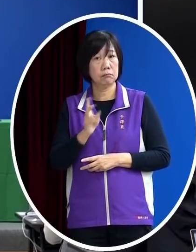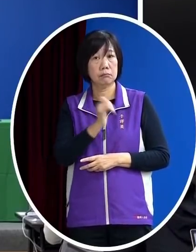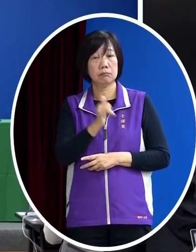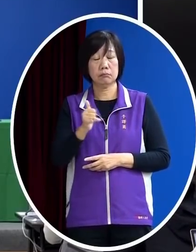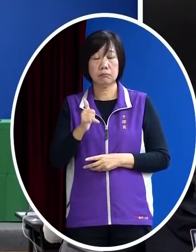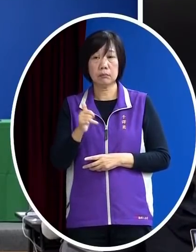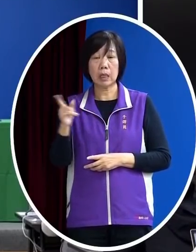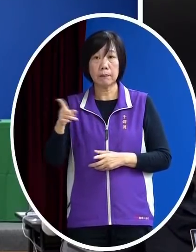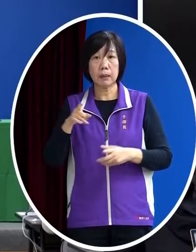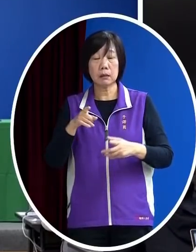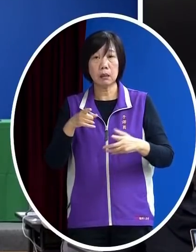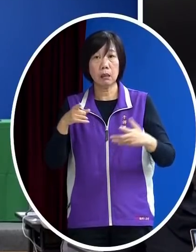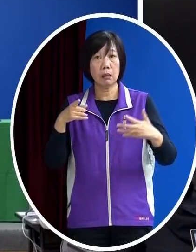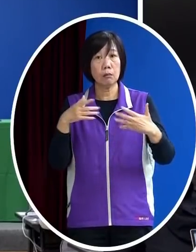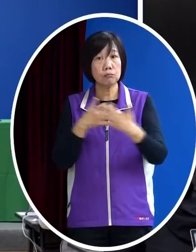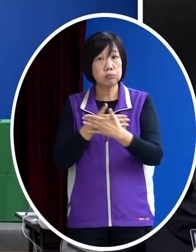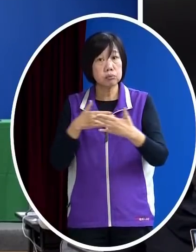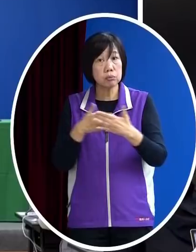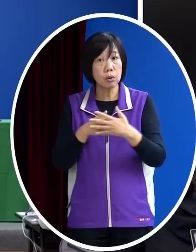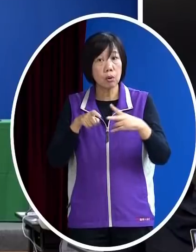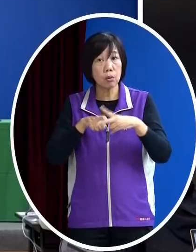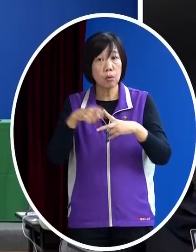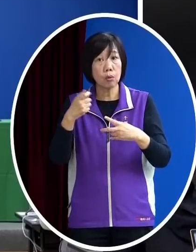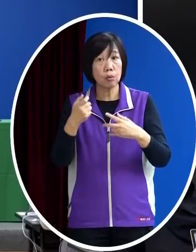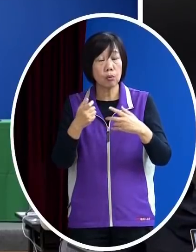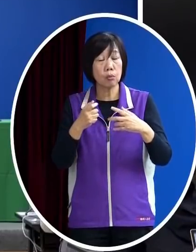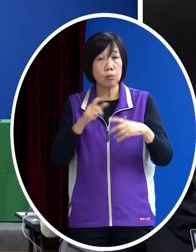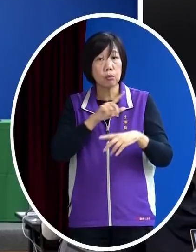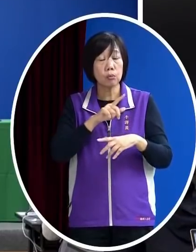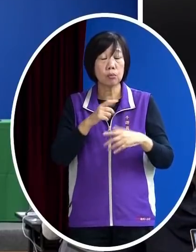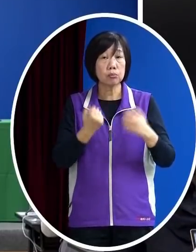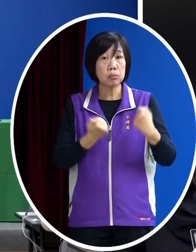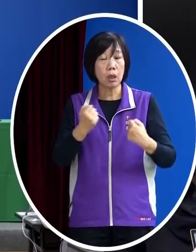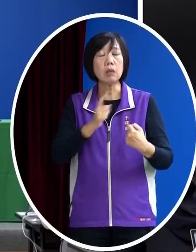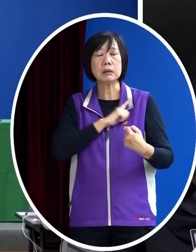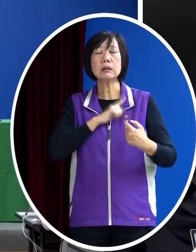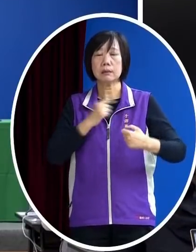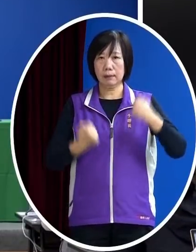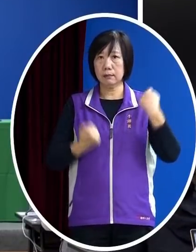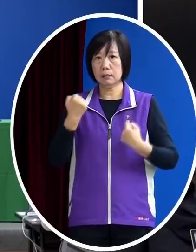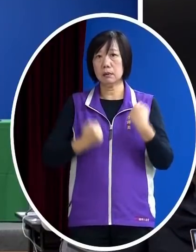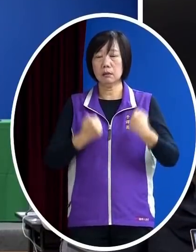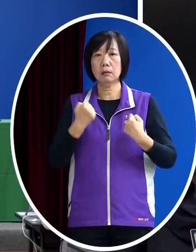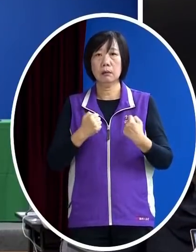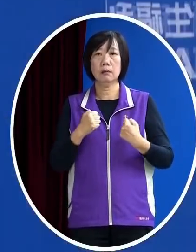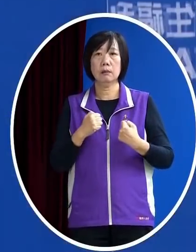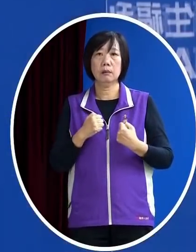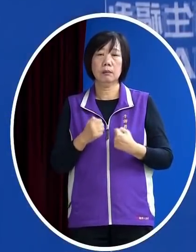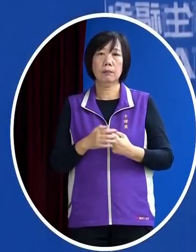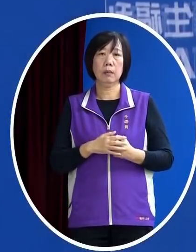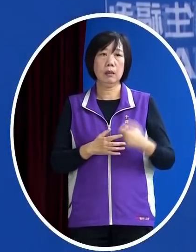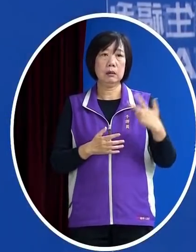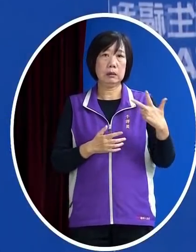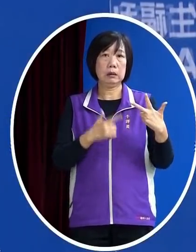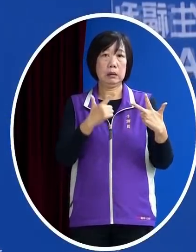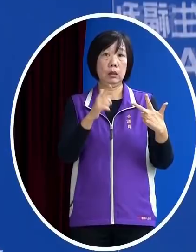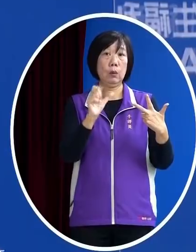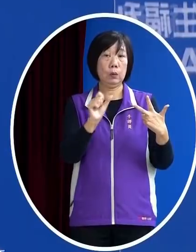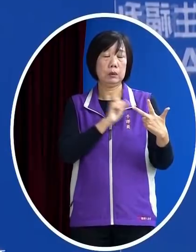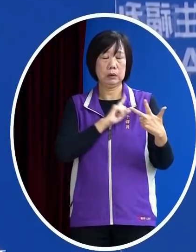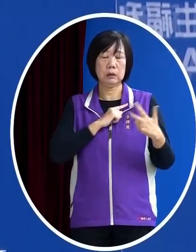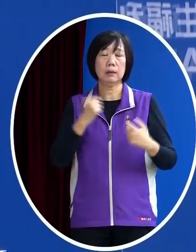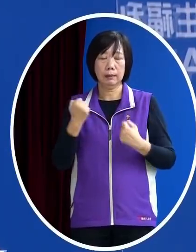交通工具是什么？ 开车吧，哈， 自行开车，就是有765，还有开